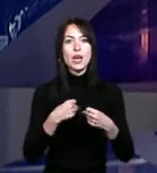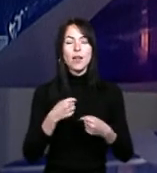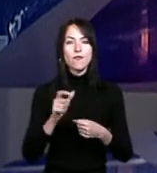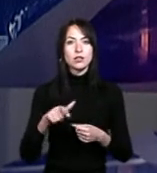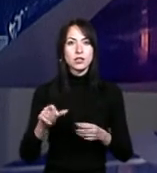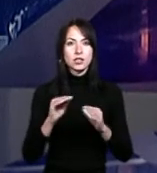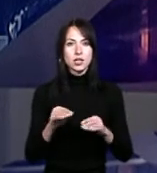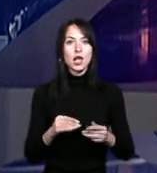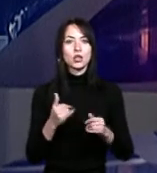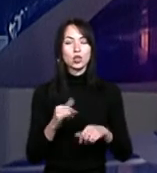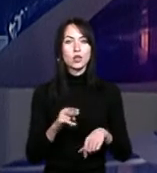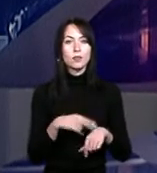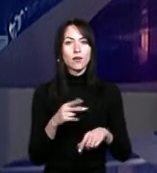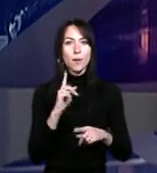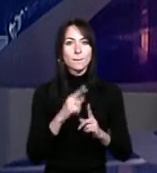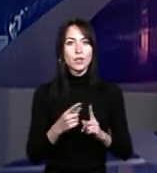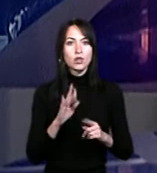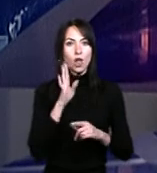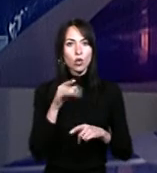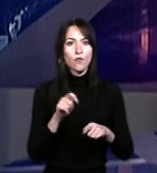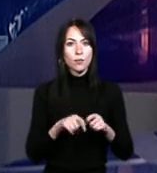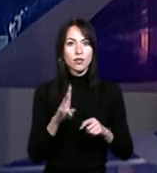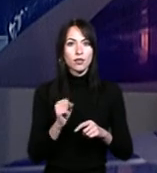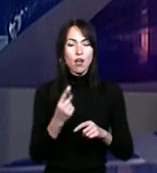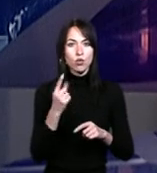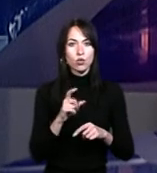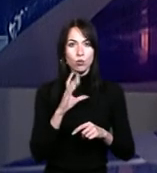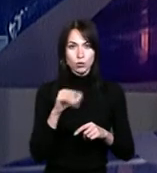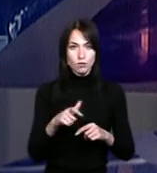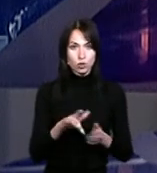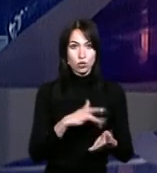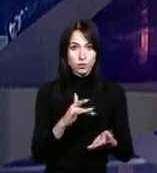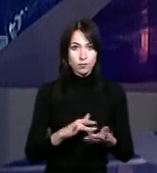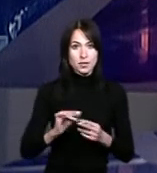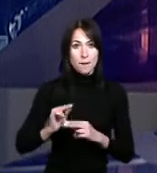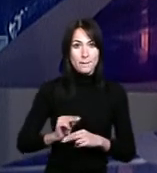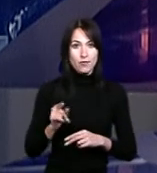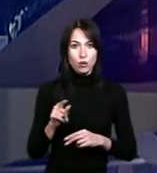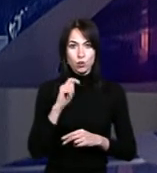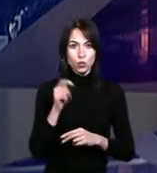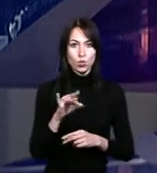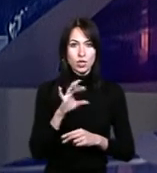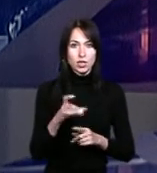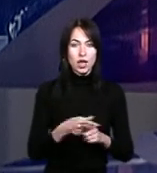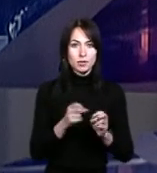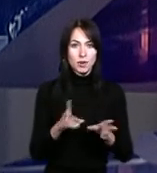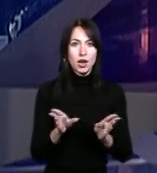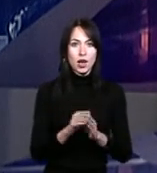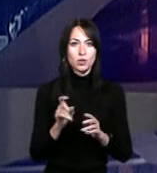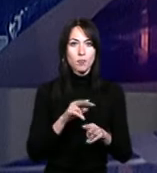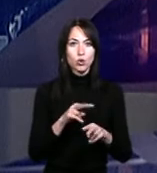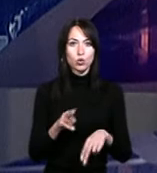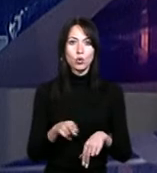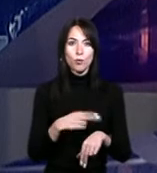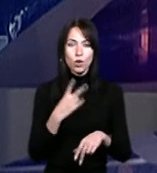склали сьогодні правоохоронці. Під час ранкової перевірки на одному із маршрутів міста співробітники Укртрансбезпеки разом із